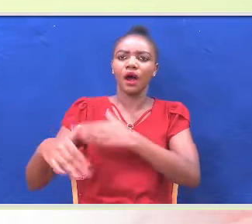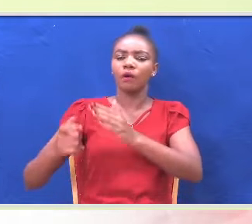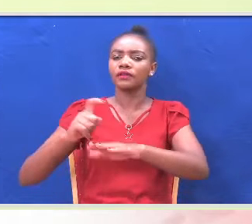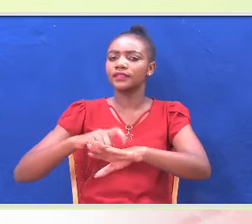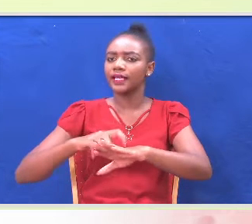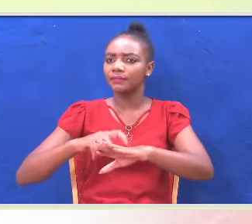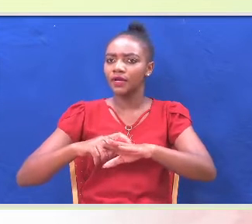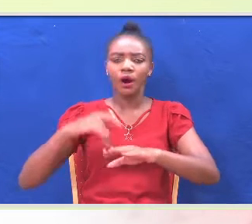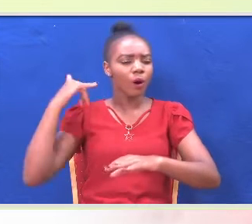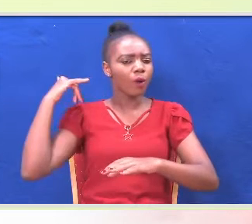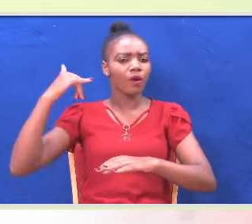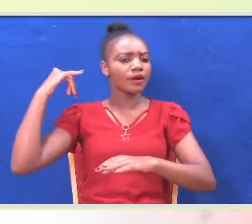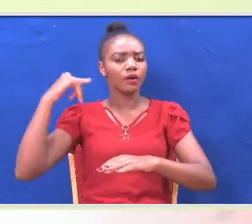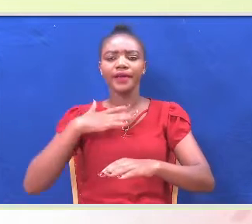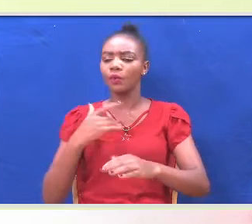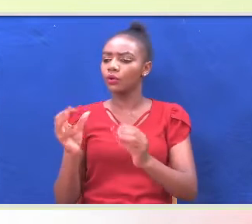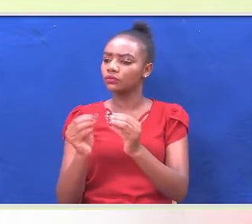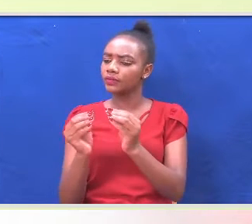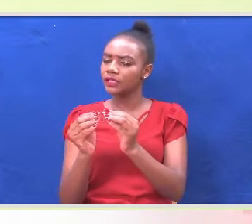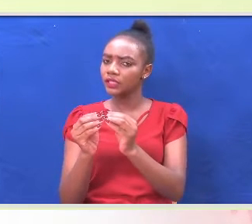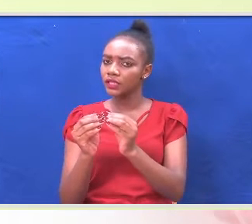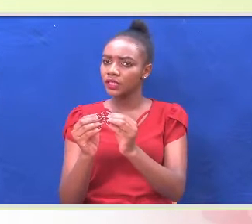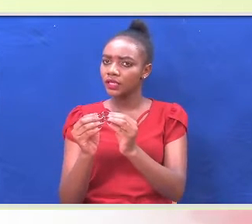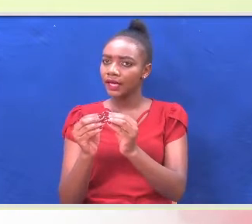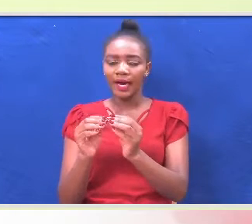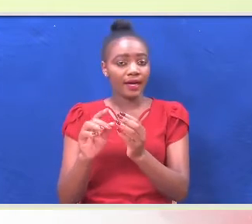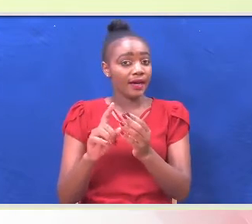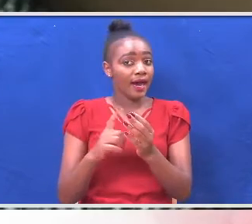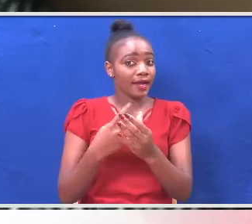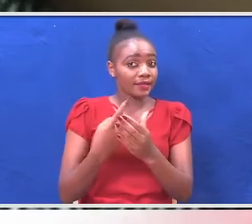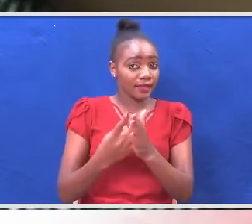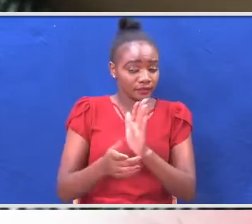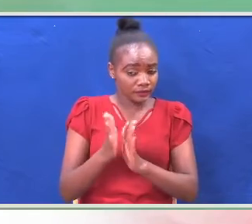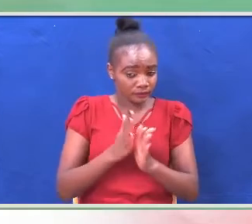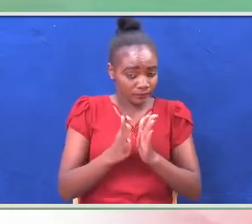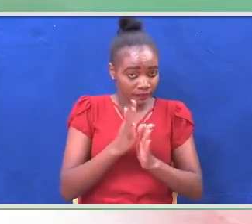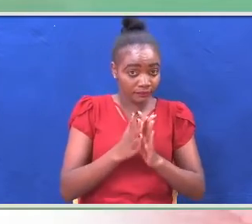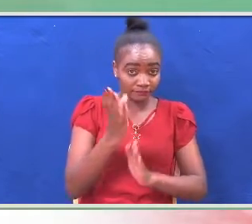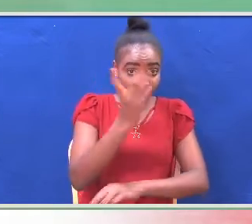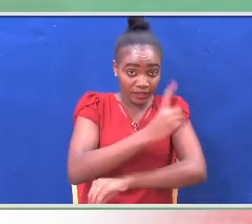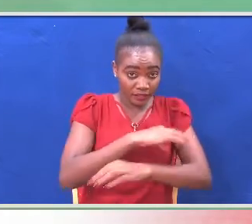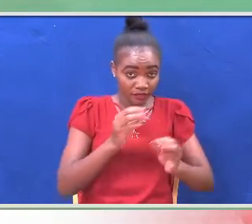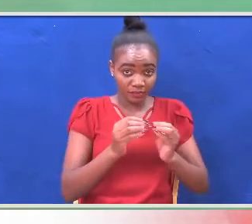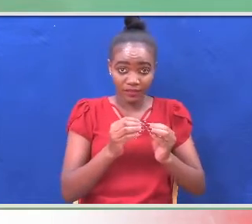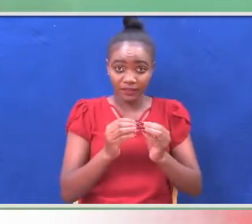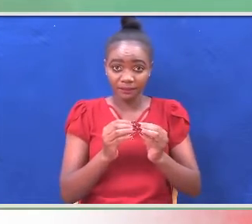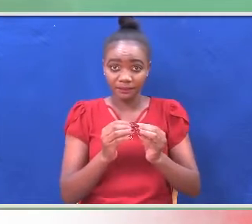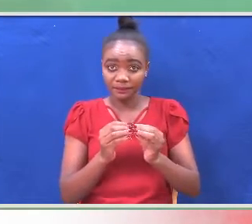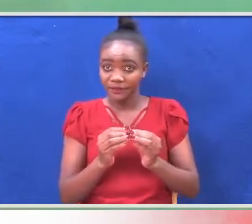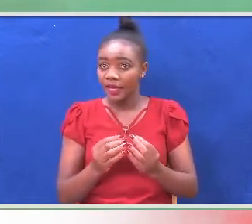kila mara akipigia simu kwamba wakutane mahali. Sasa ndipo akapanga wakutane. Huyu mtu siko, ilikuwa ni mara yangu ya